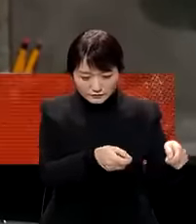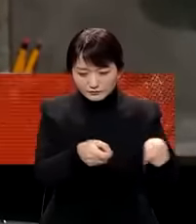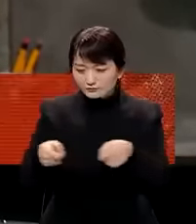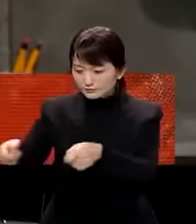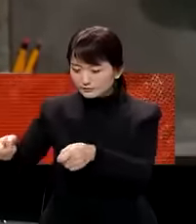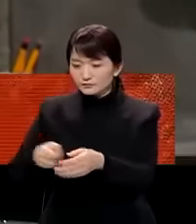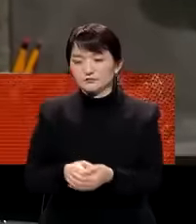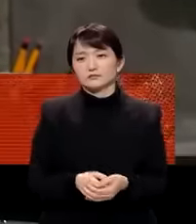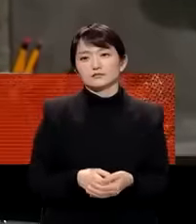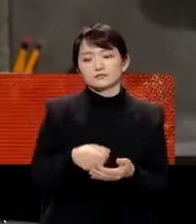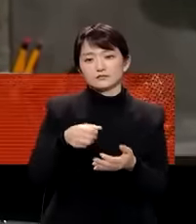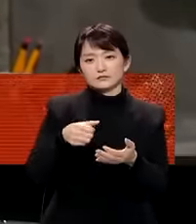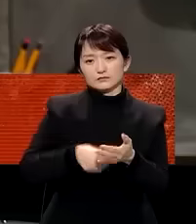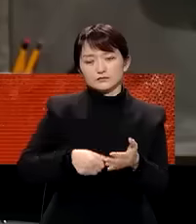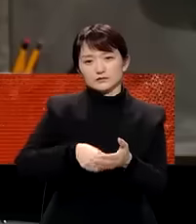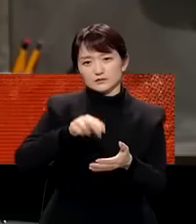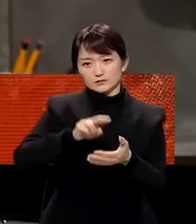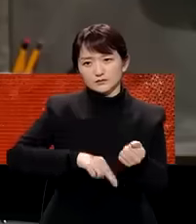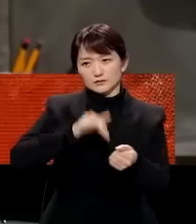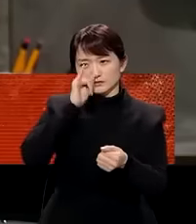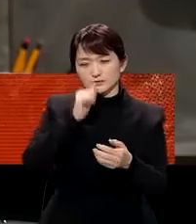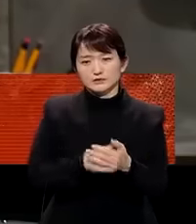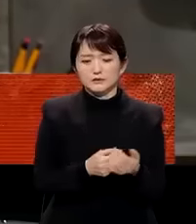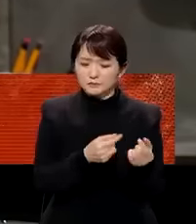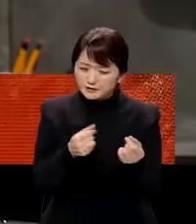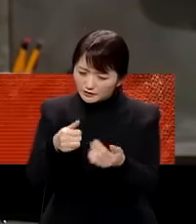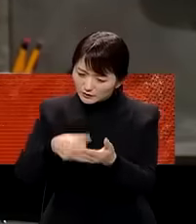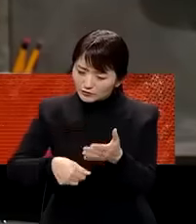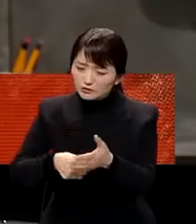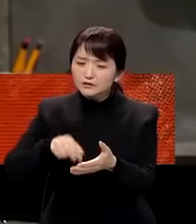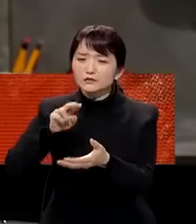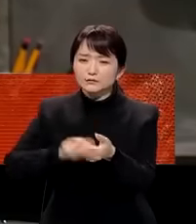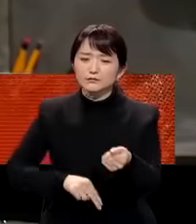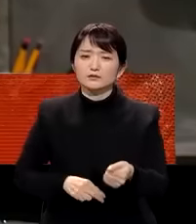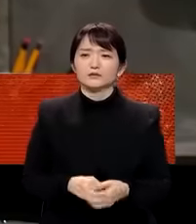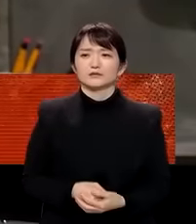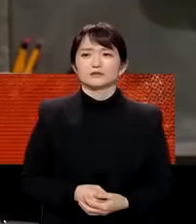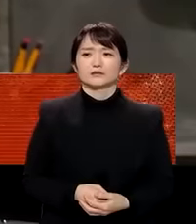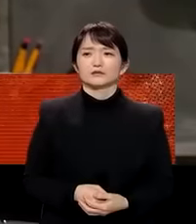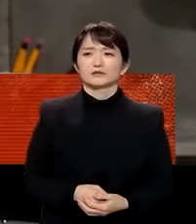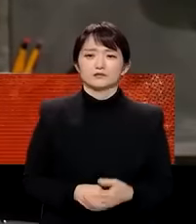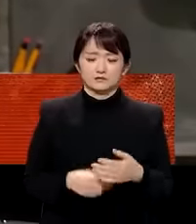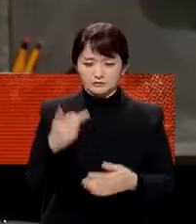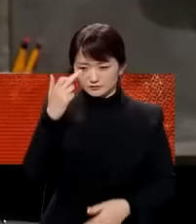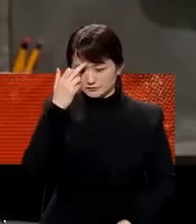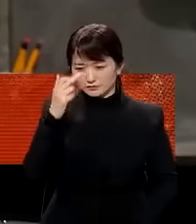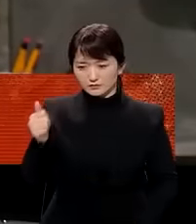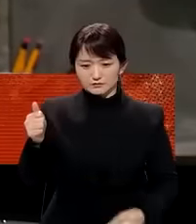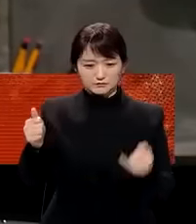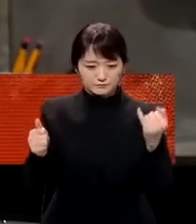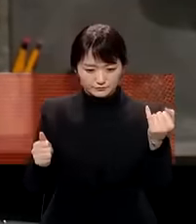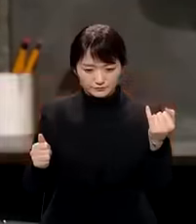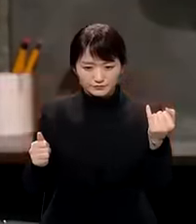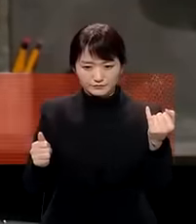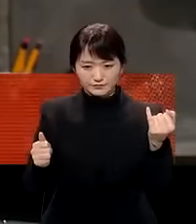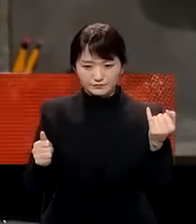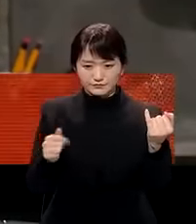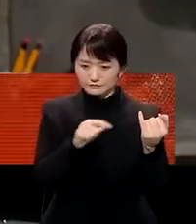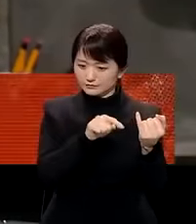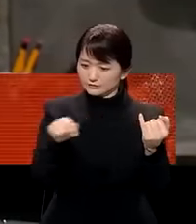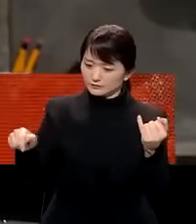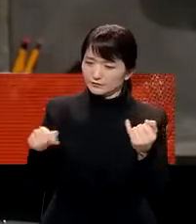곳에서 비슷한 품목에 대해서 장사를 좀 했다라고 합니다 그 과정에서이 제시하고 피해자고 뭔가